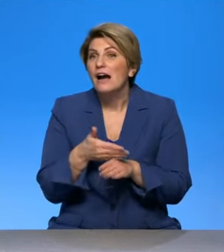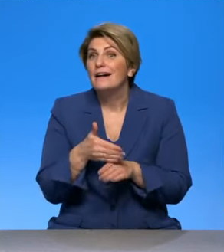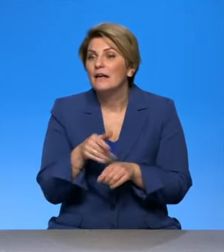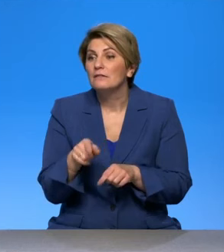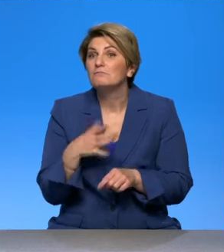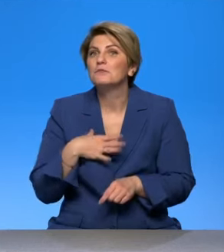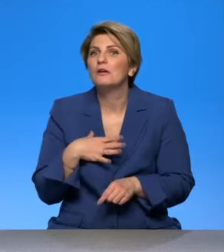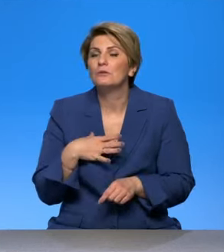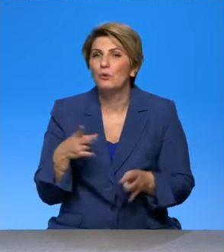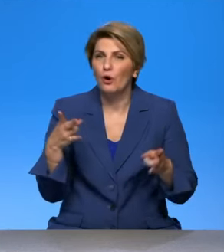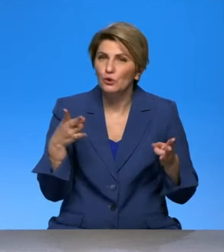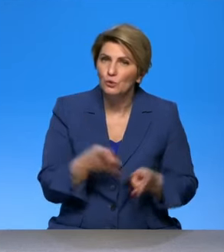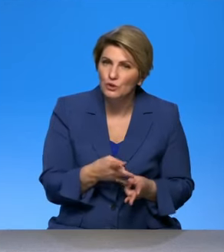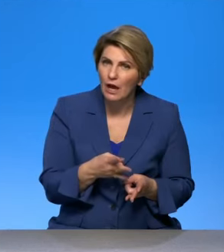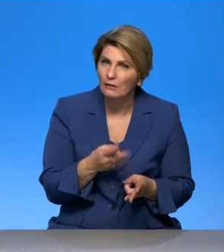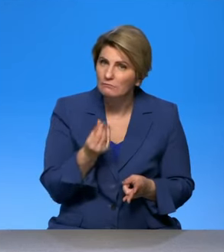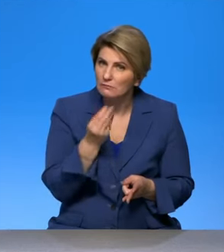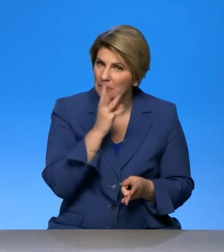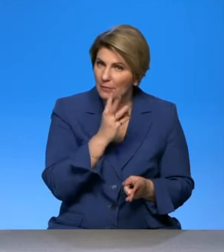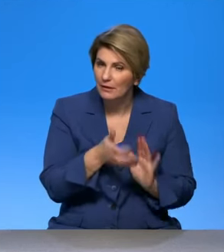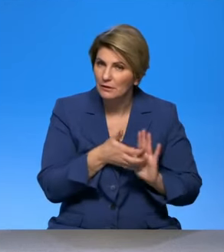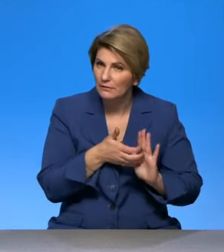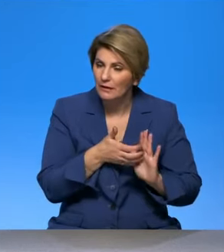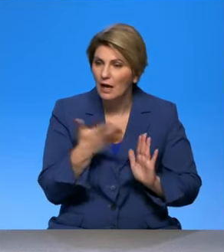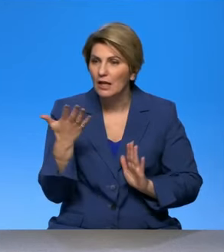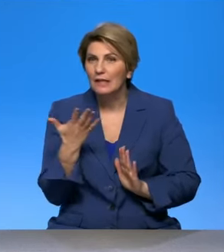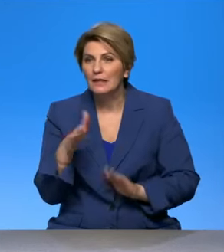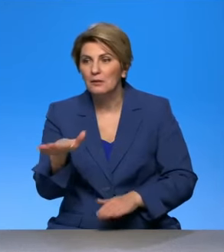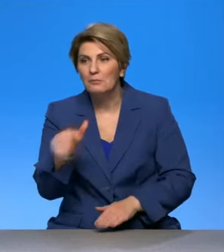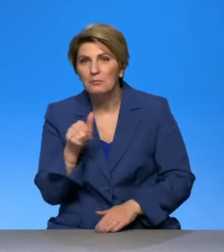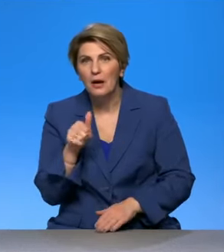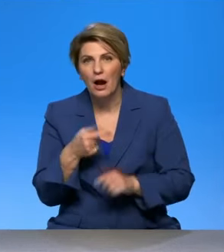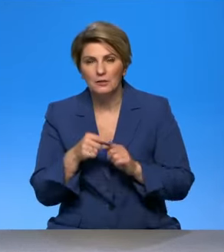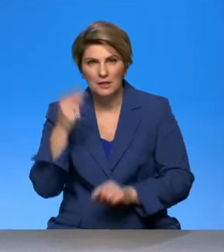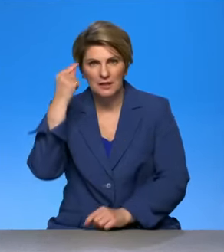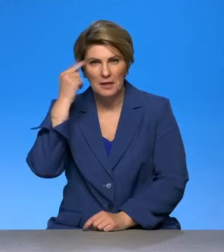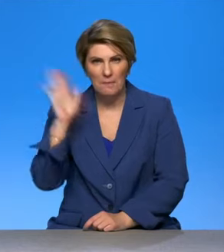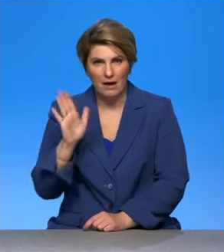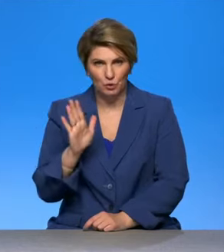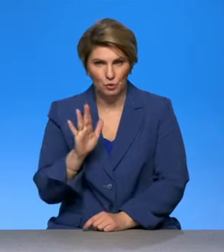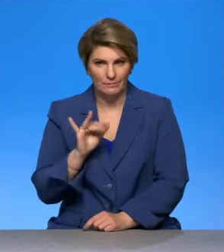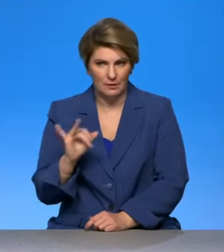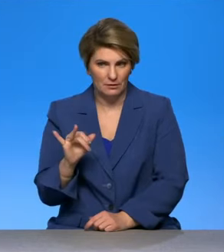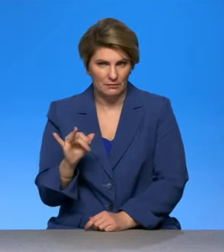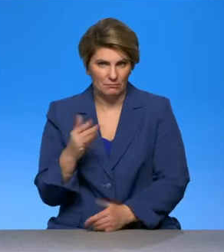не хватает на то, чтобы прожить, да? И кредит вот именно необдуманный, необоснованный,